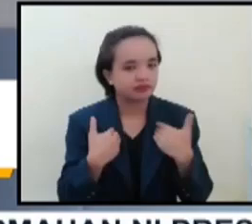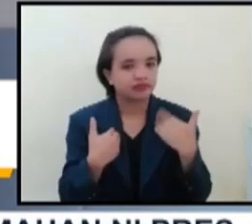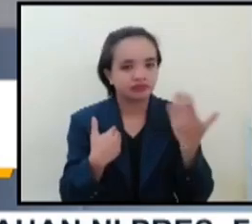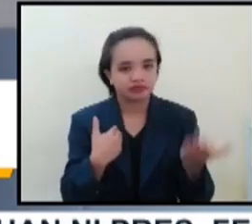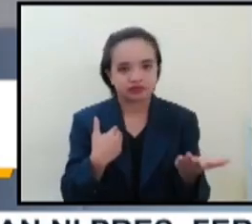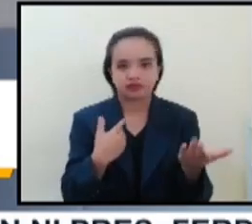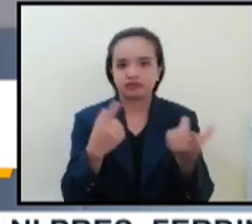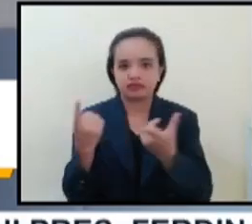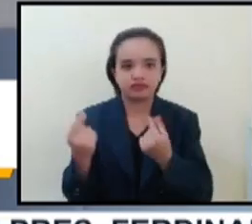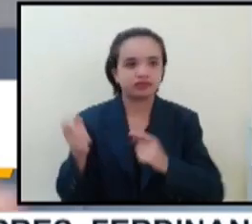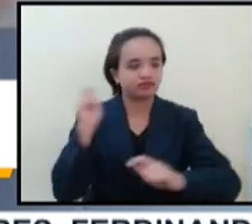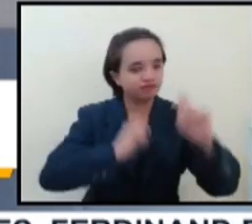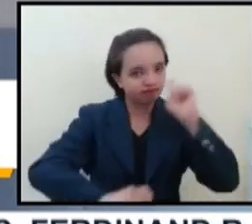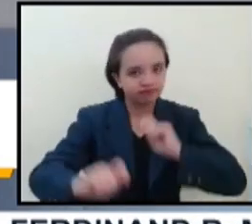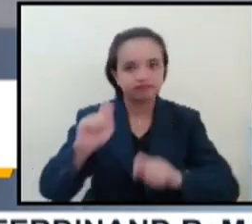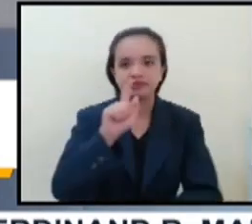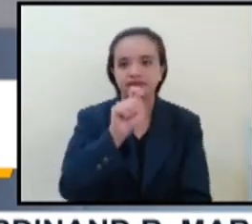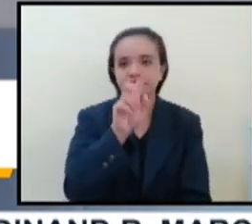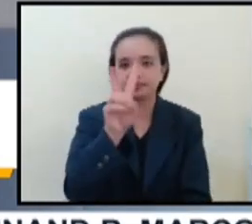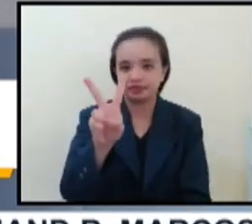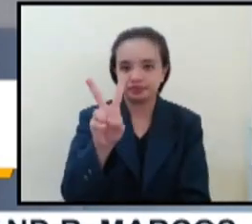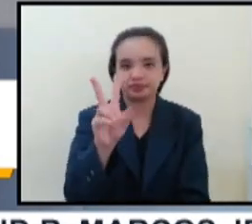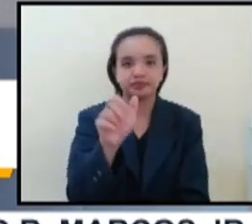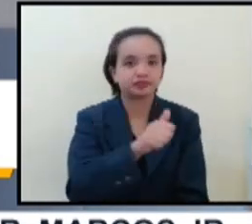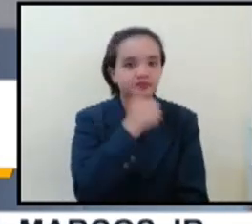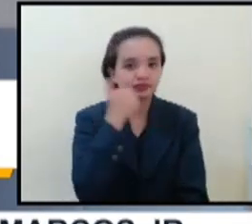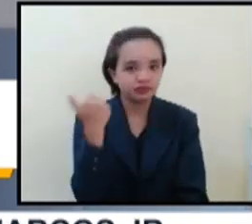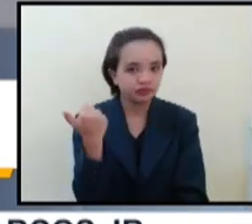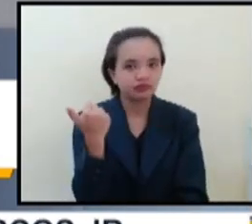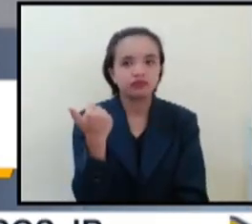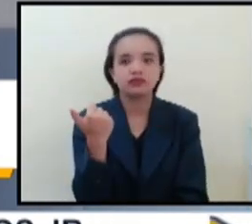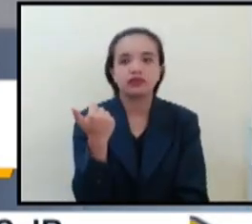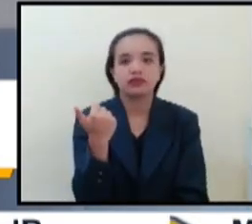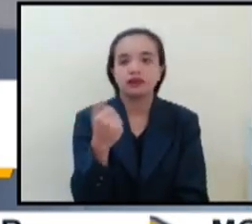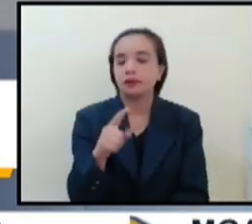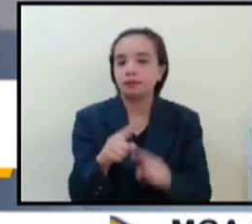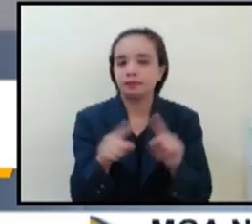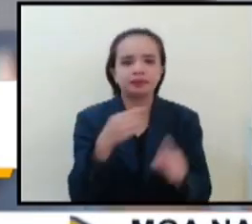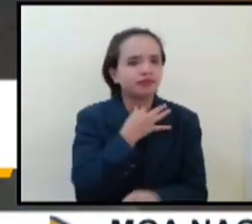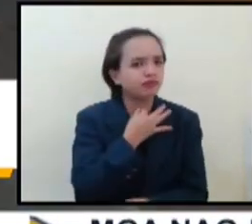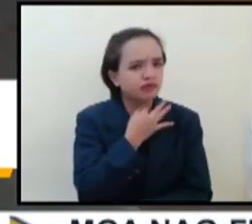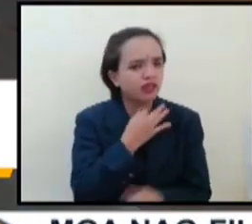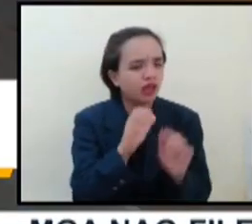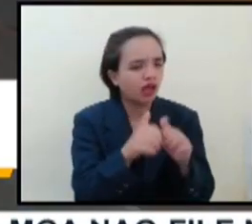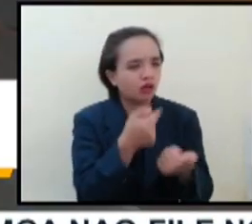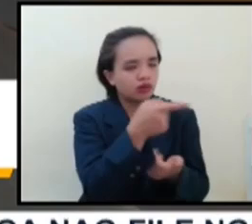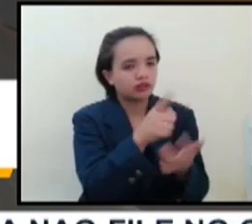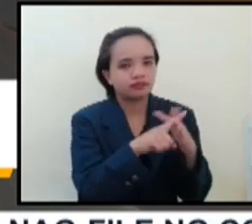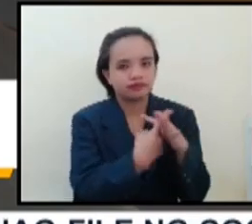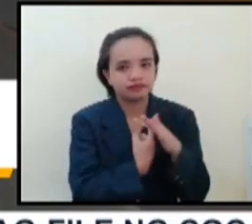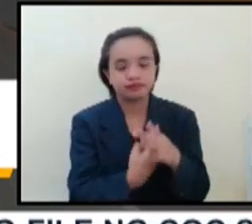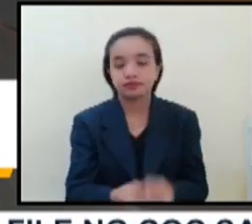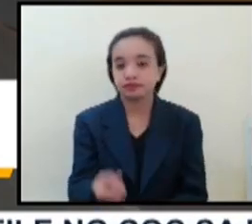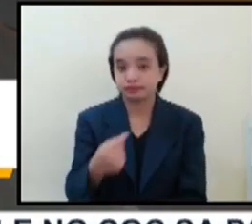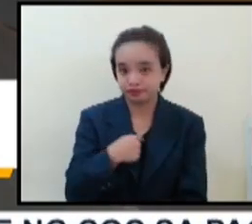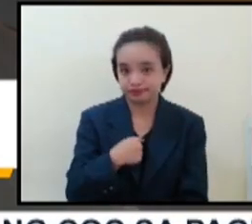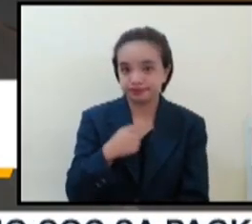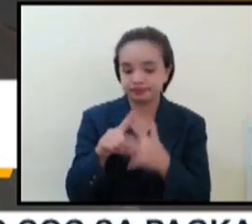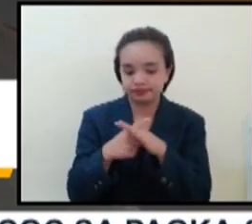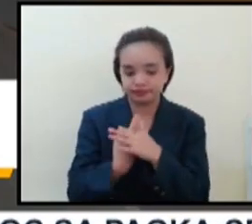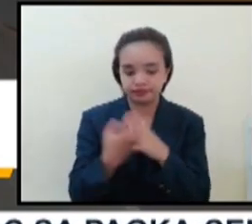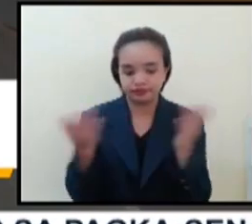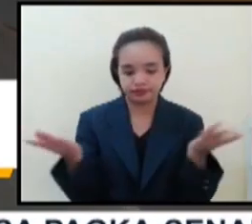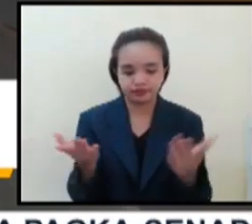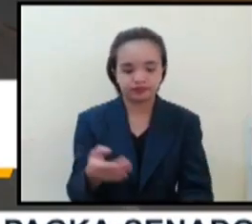rin, TV and other parts or setting. Pero we wanna know, paano ka nagsimula? Nagsimula ako sa isang